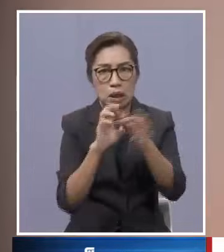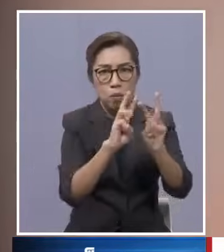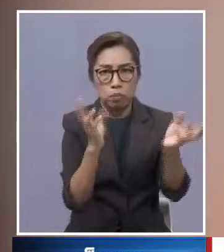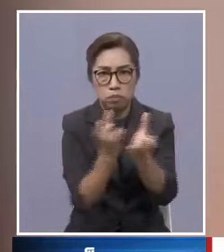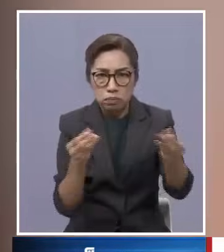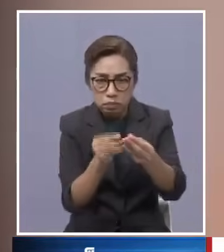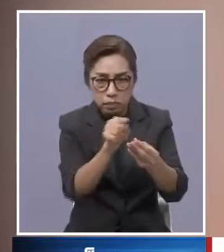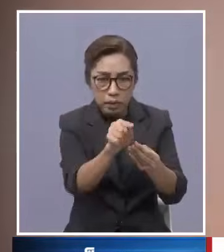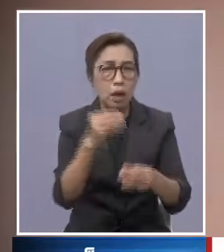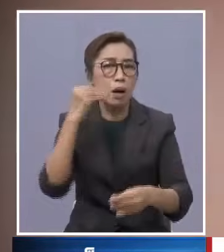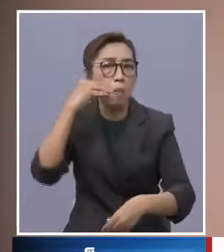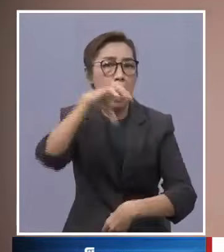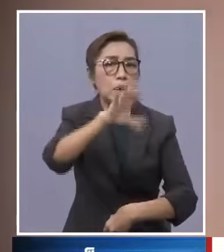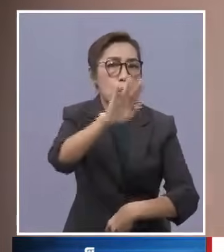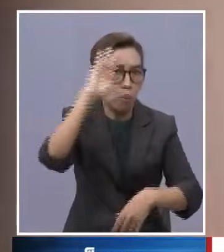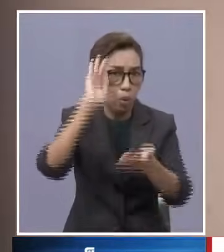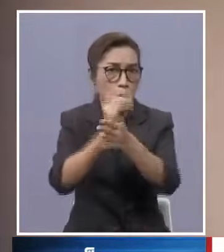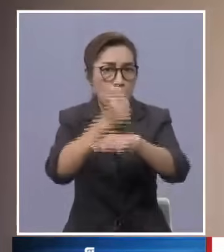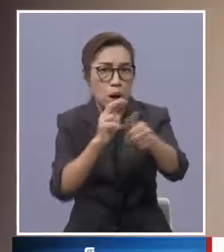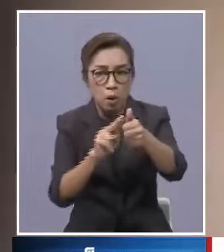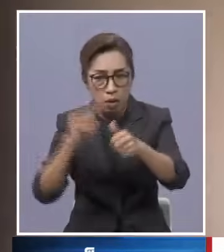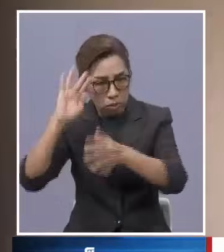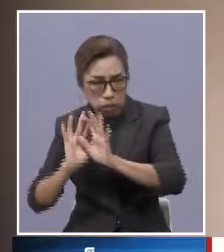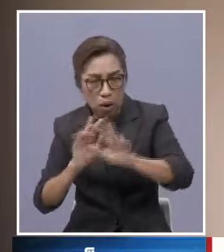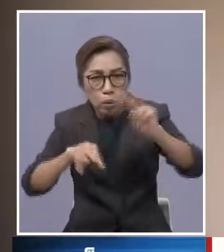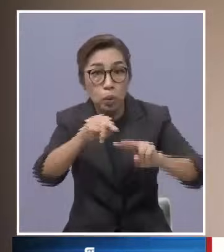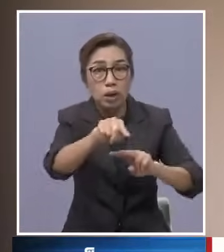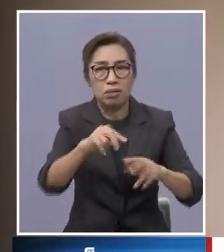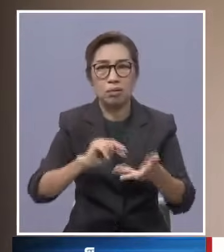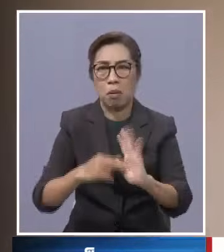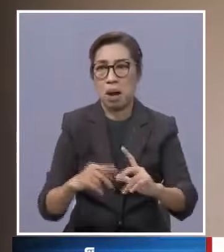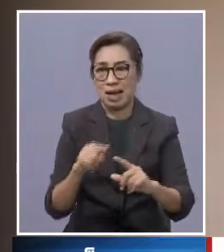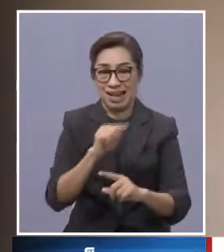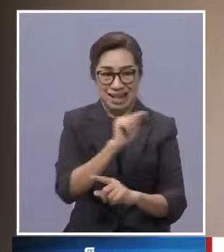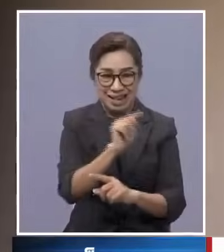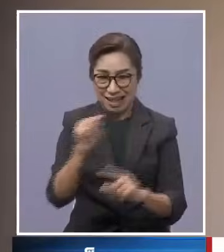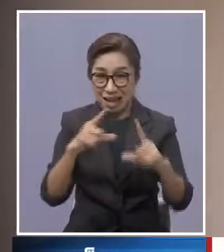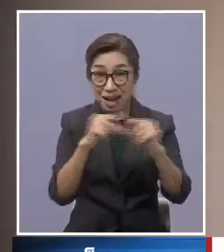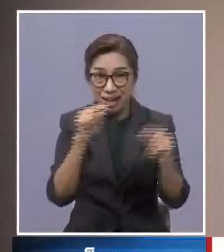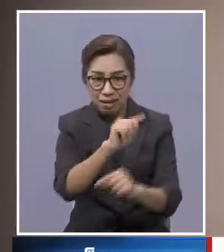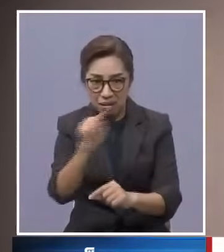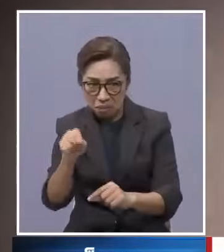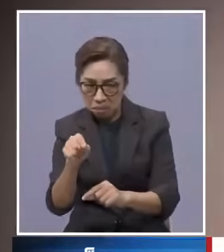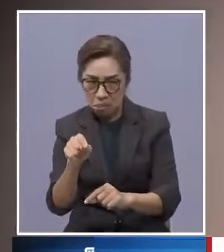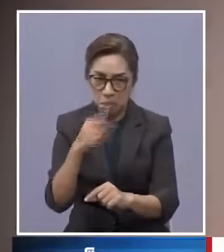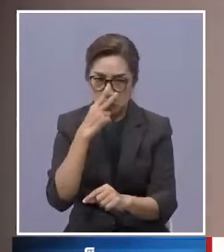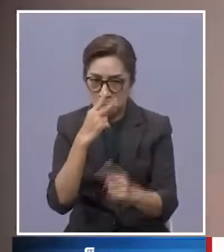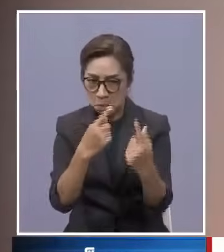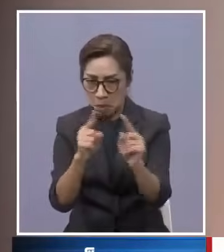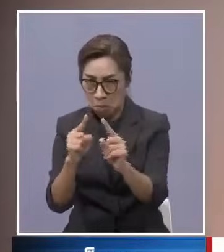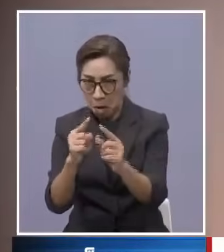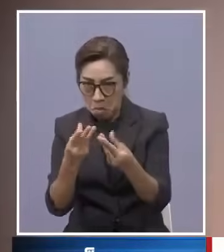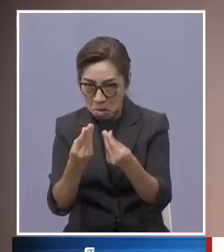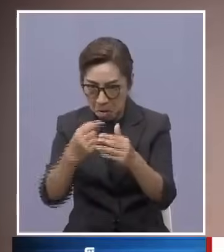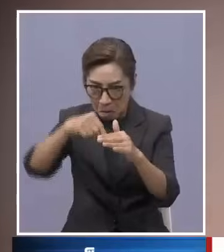น์แล้วก็ตามมาด้วยการไปค้นบ้านของบิ๊กโจ๊กคือทุกคดีที่ว่ามาเนี่ยมันไม่ใช่คดีความที่จะว่าไปมันก็ไม่ปกติอะเนาะ มัน มีความซับซ้